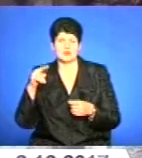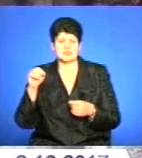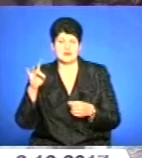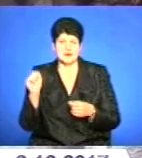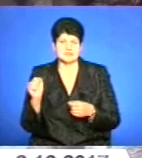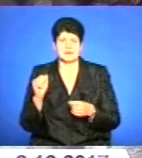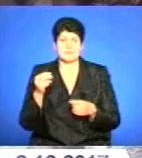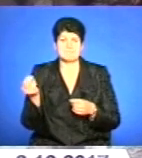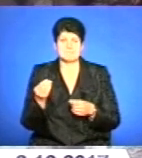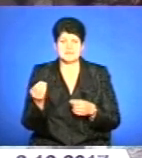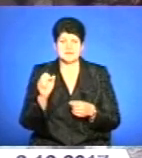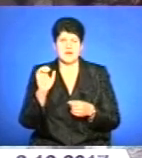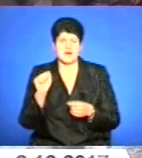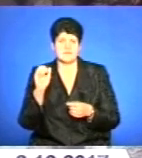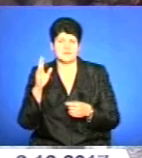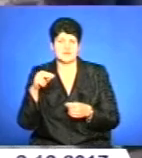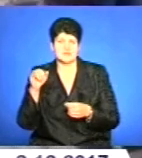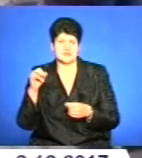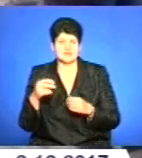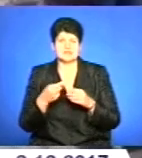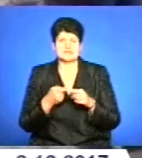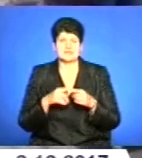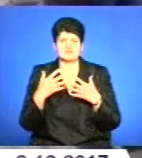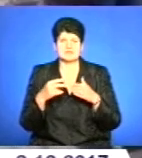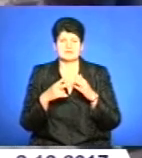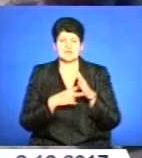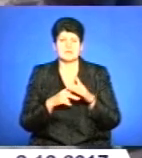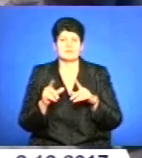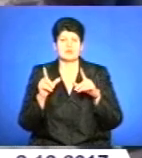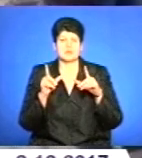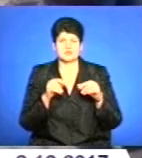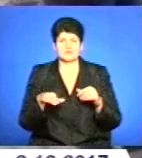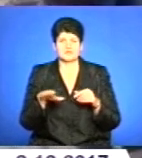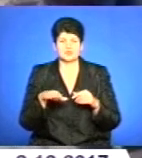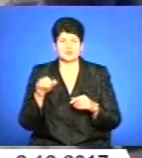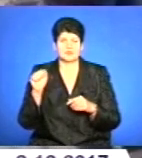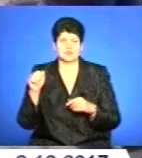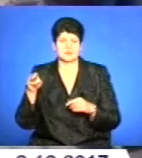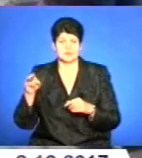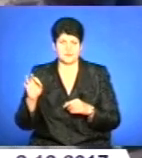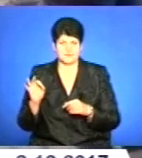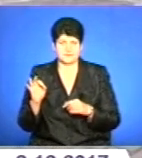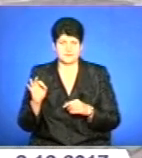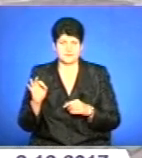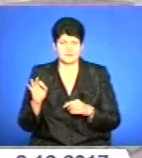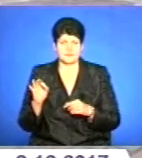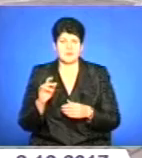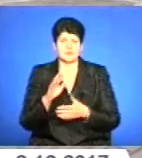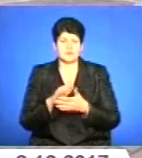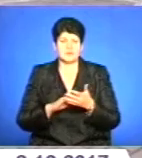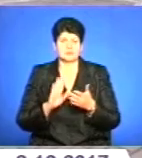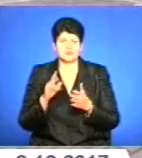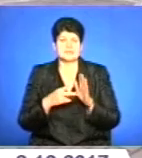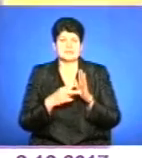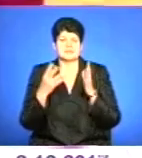і Курахове. Це вже 17-та поїздка волонтерів козацтва Тернопільщини в зону антитерористичної операції. Триватиме вона 7